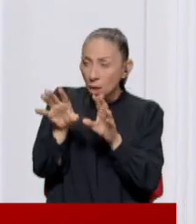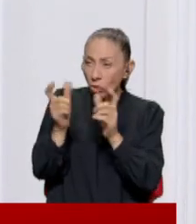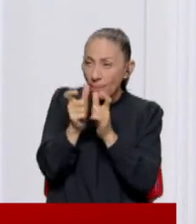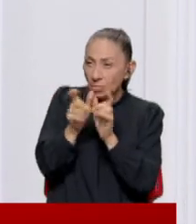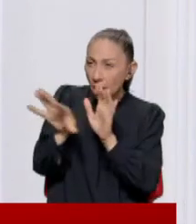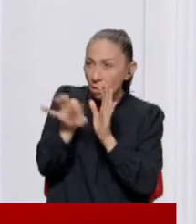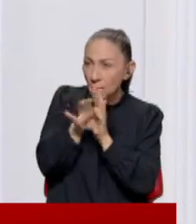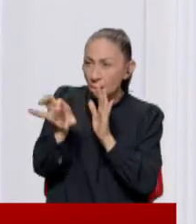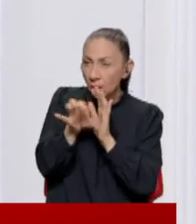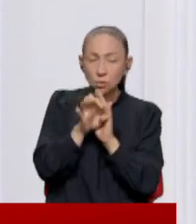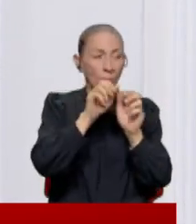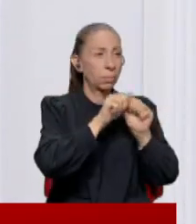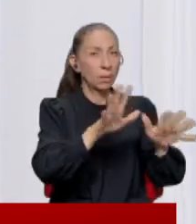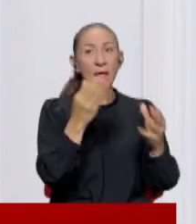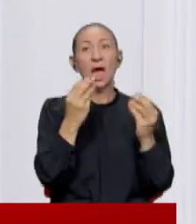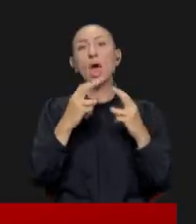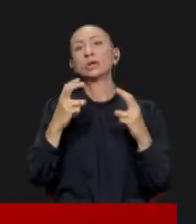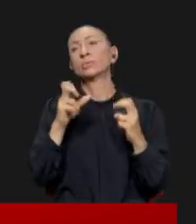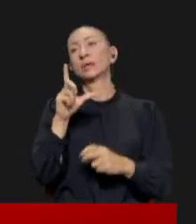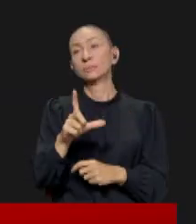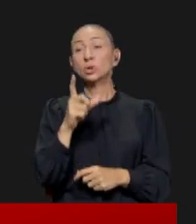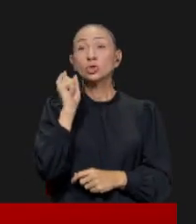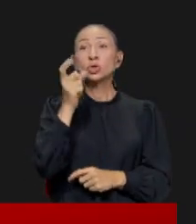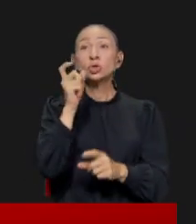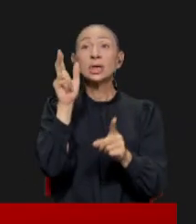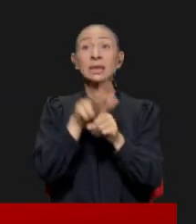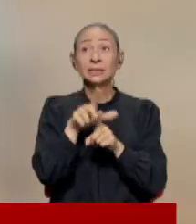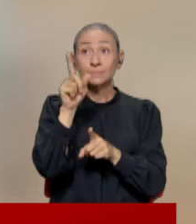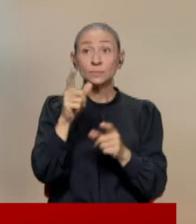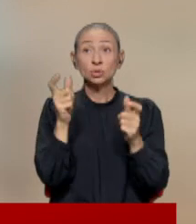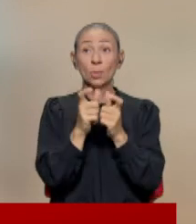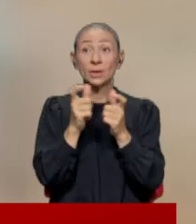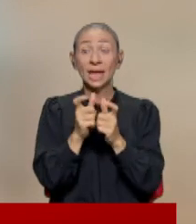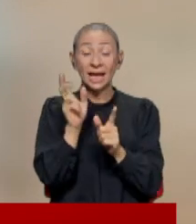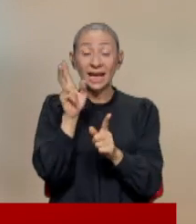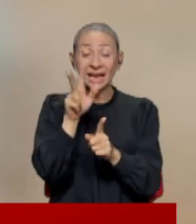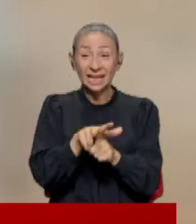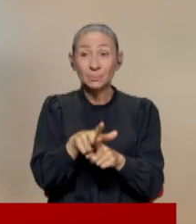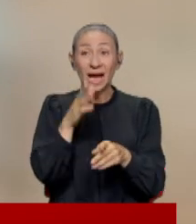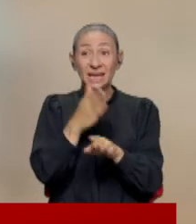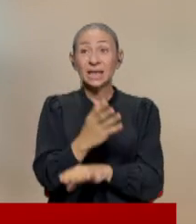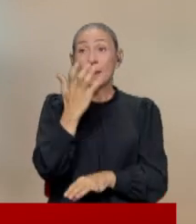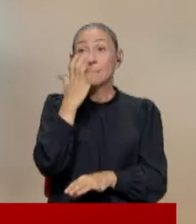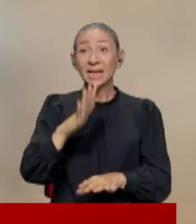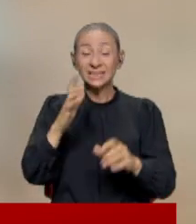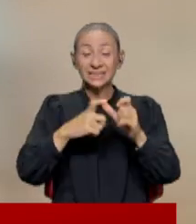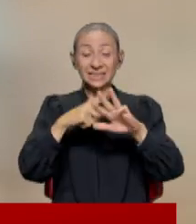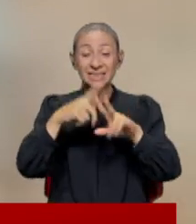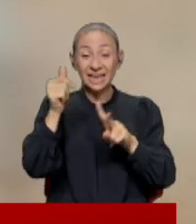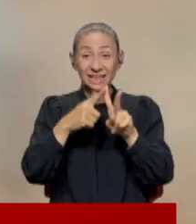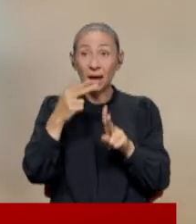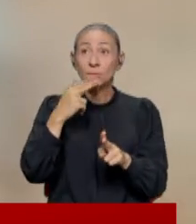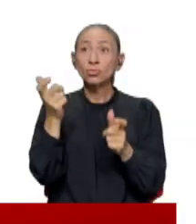toplantıya nasıl girdiğini iyi bir şekilde araştırmak gerekiyor. 9. katılımcı toplantıya katılması asıl beklenen Selin